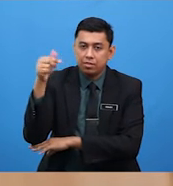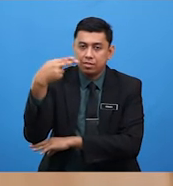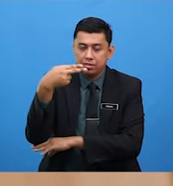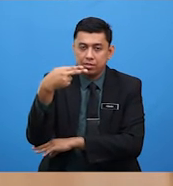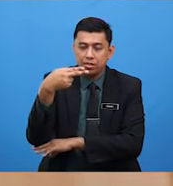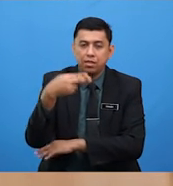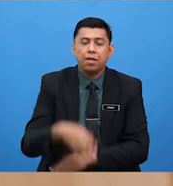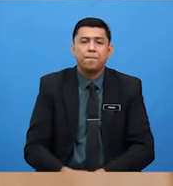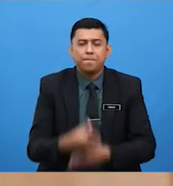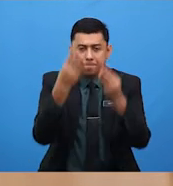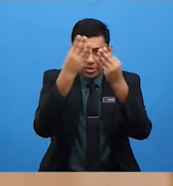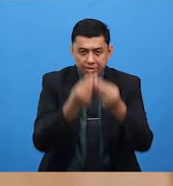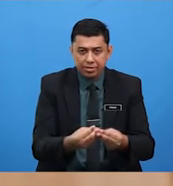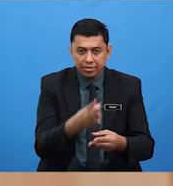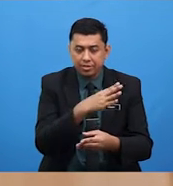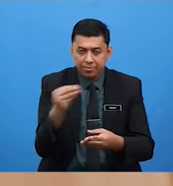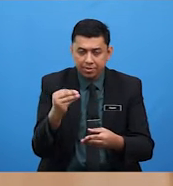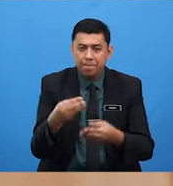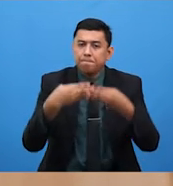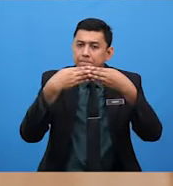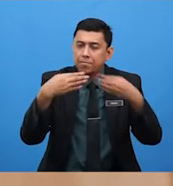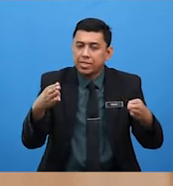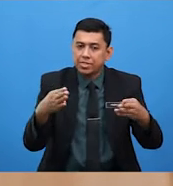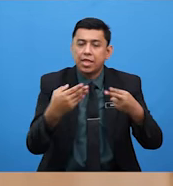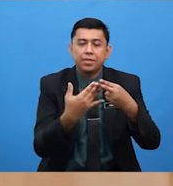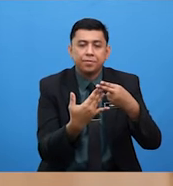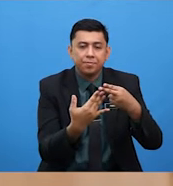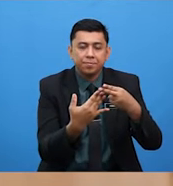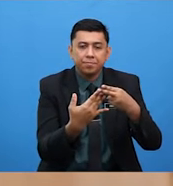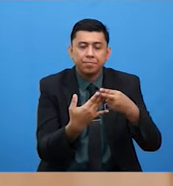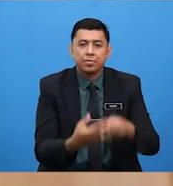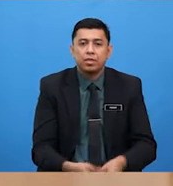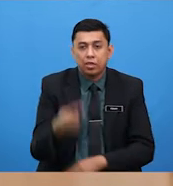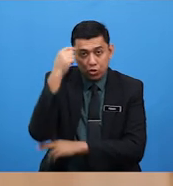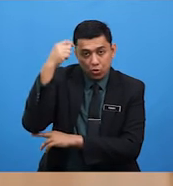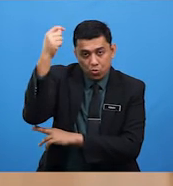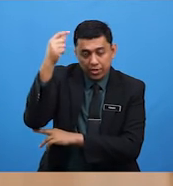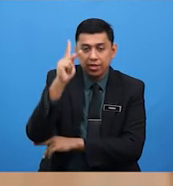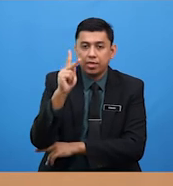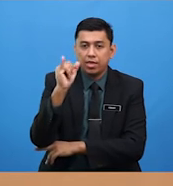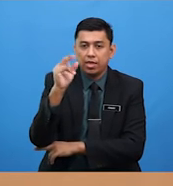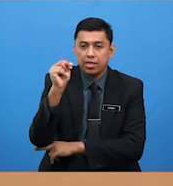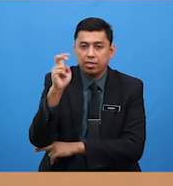daripada pengirapan dan pembebasan haba berdasarkan teori kinetik.